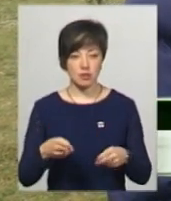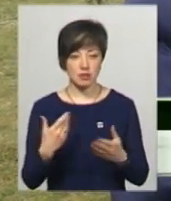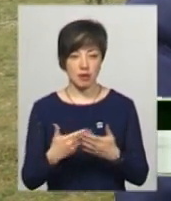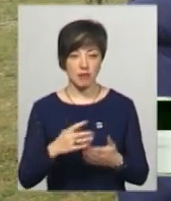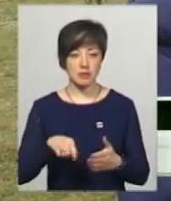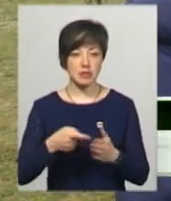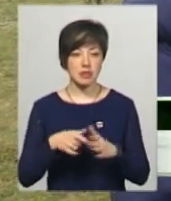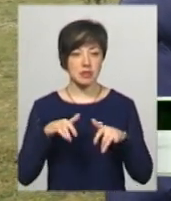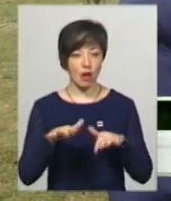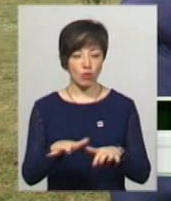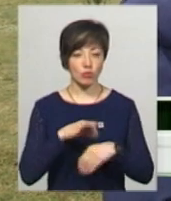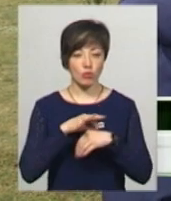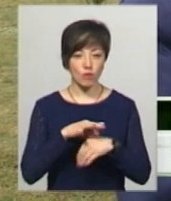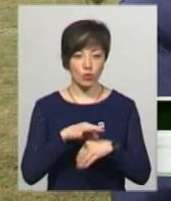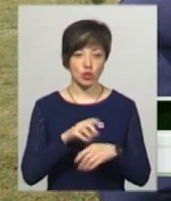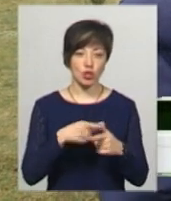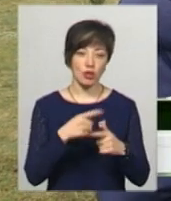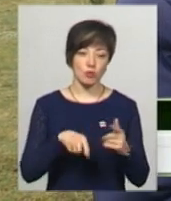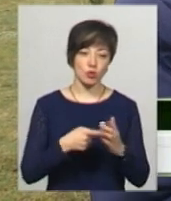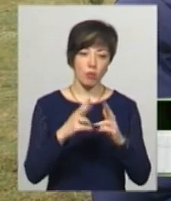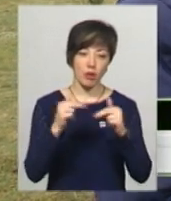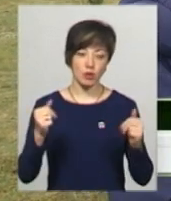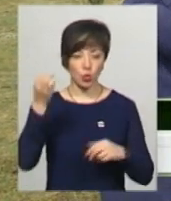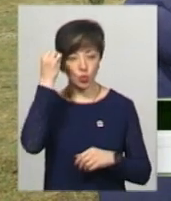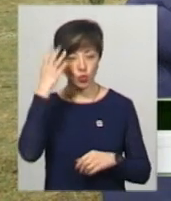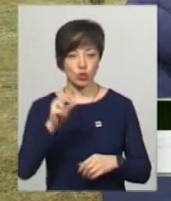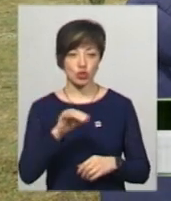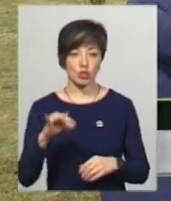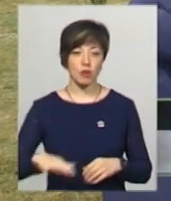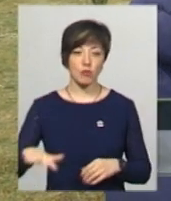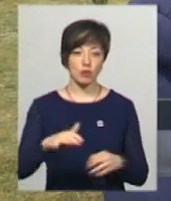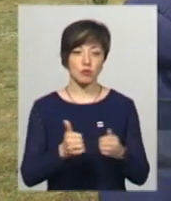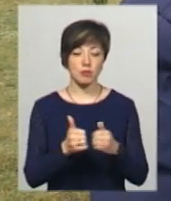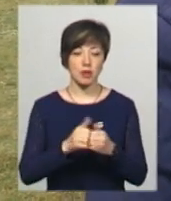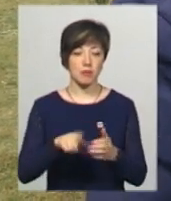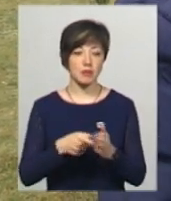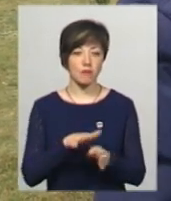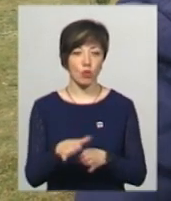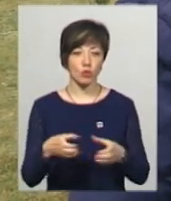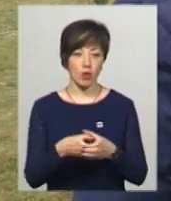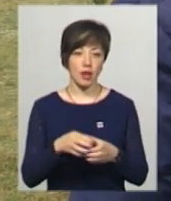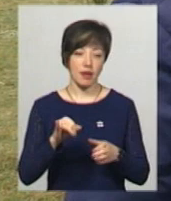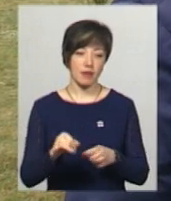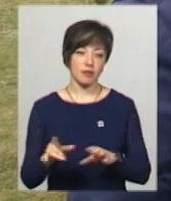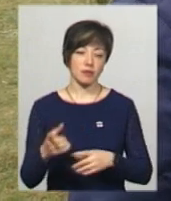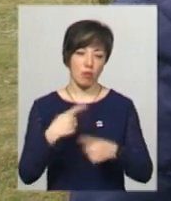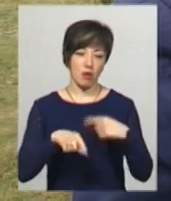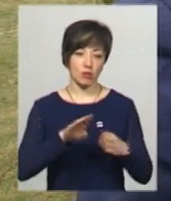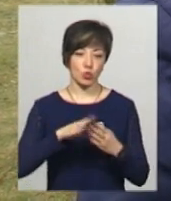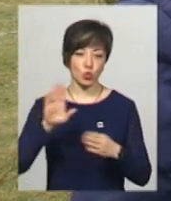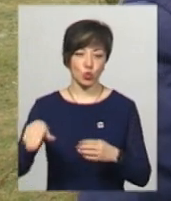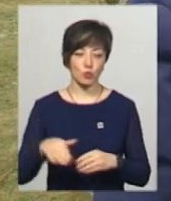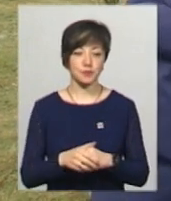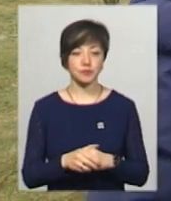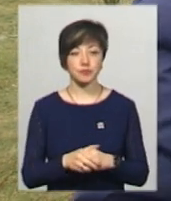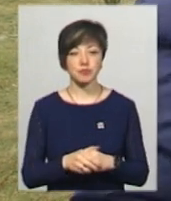загальноміські заходи, які проводяться чи то в міському палиці культури, чи то на площі біля місьвіконкому, і потім відвозимо додому. За словами